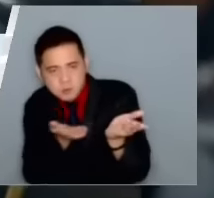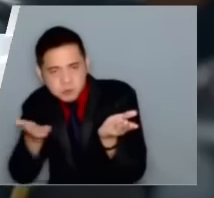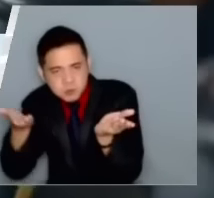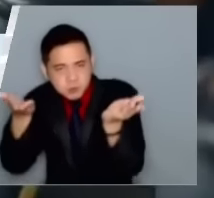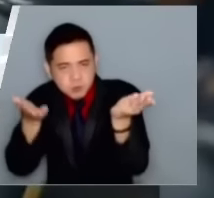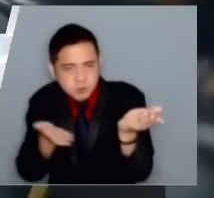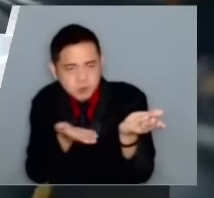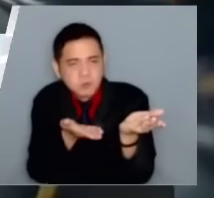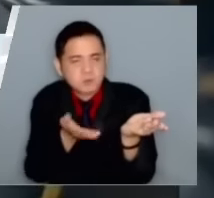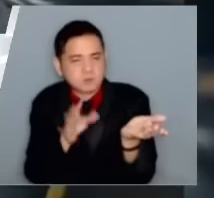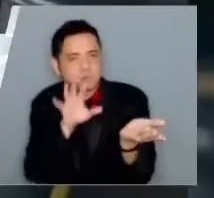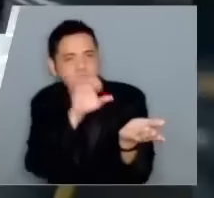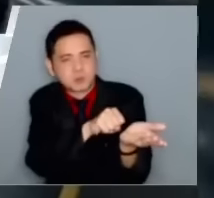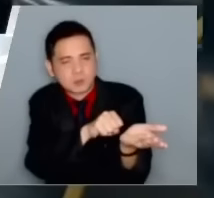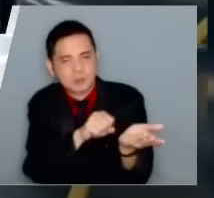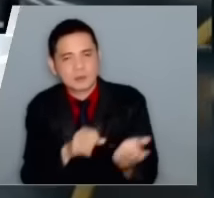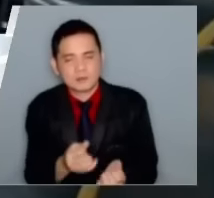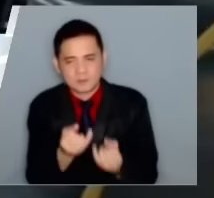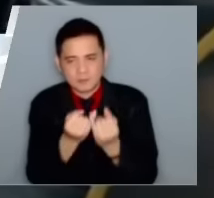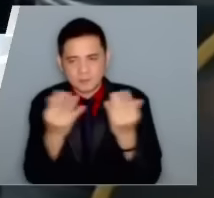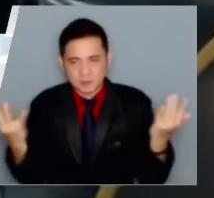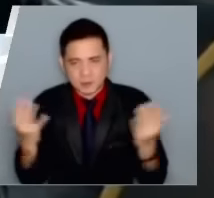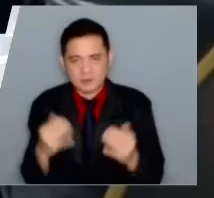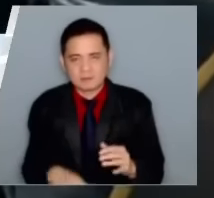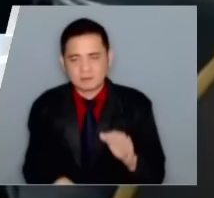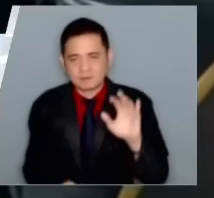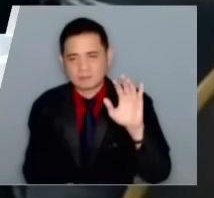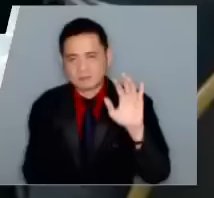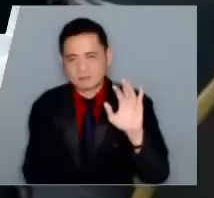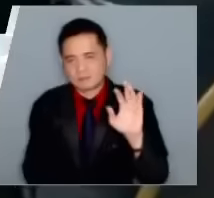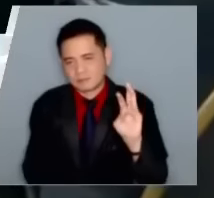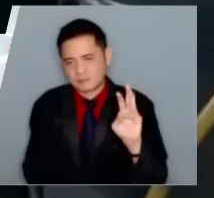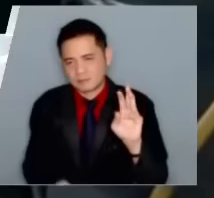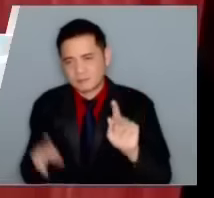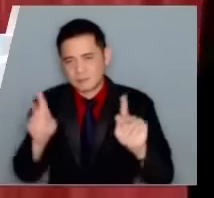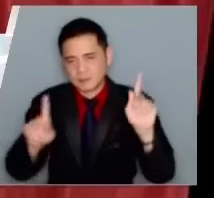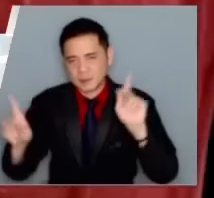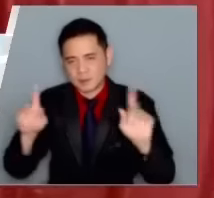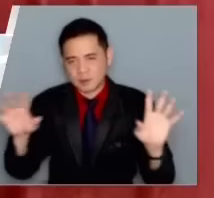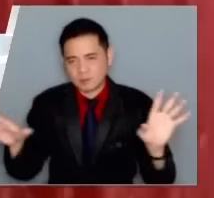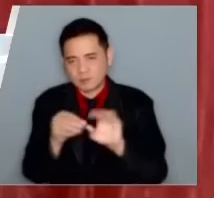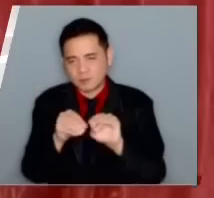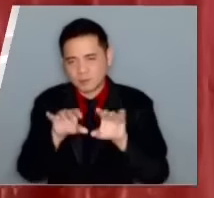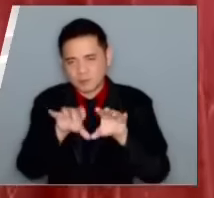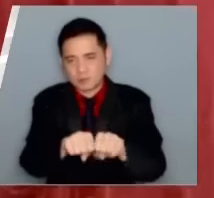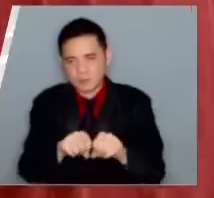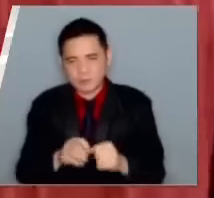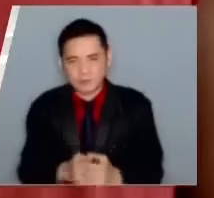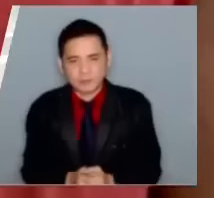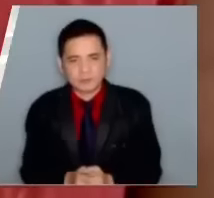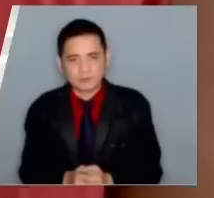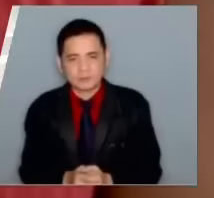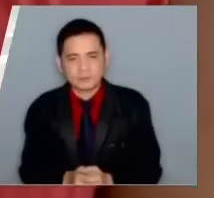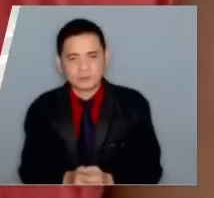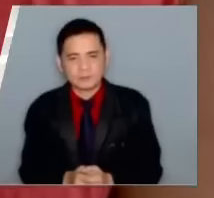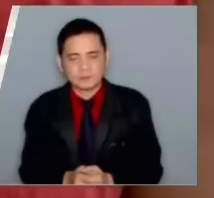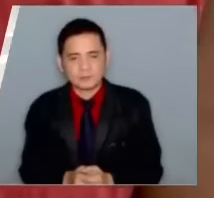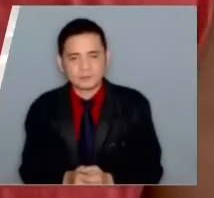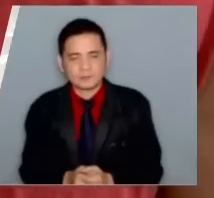at anim pang sakay. Aminarong kapitan sa sinasabing all beverage o paihi. Ibili po kami ng krudo. Saan?